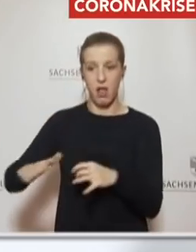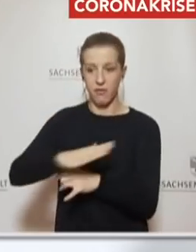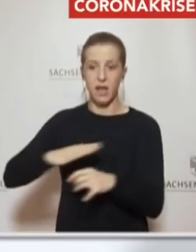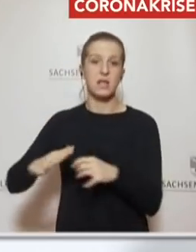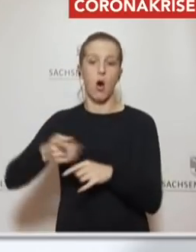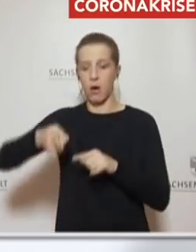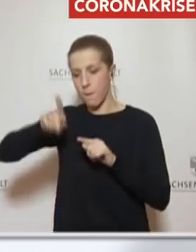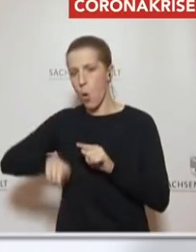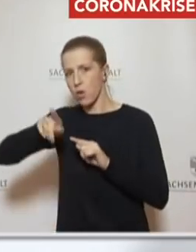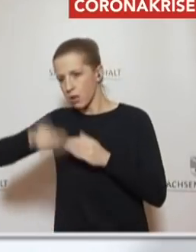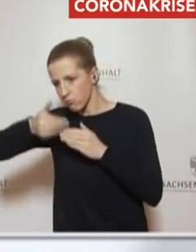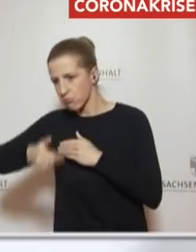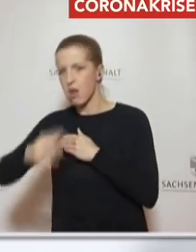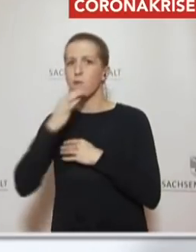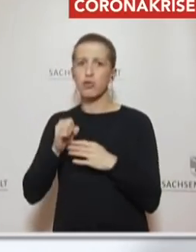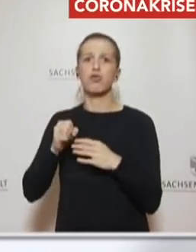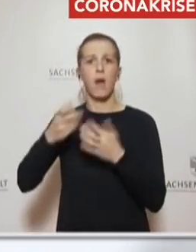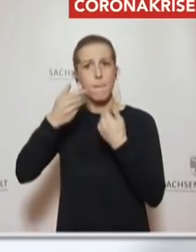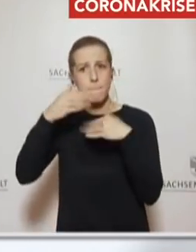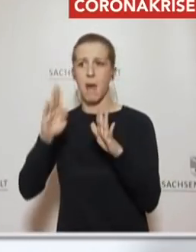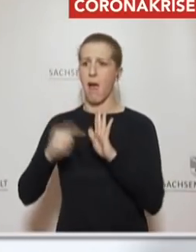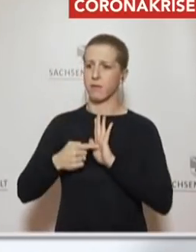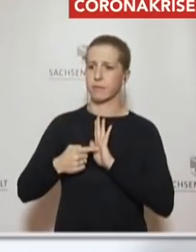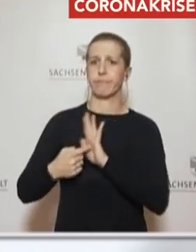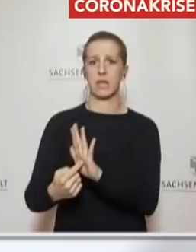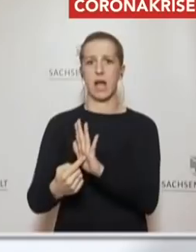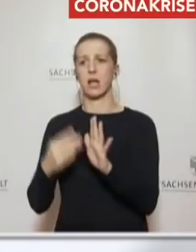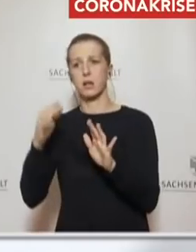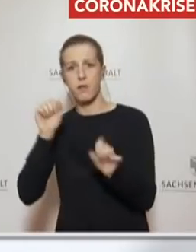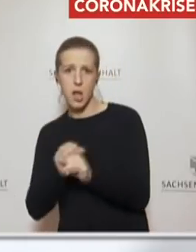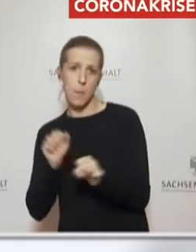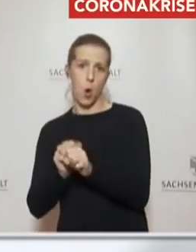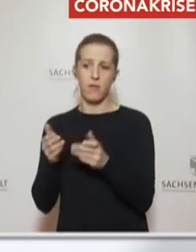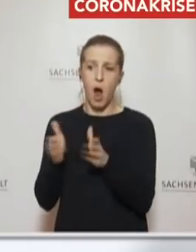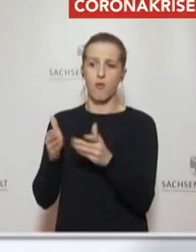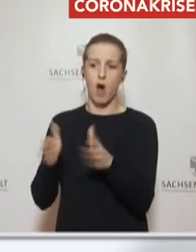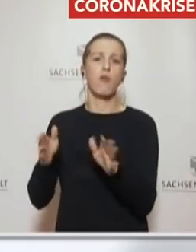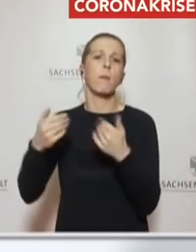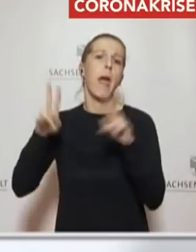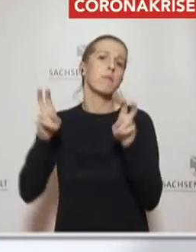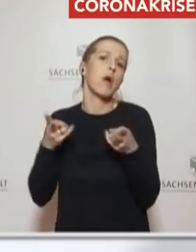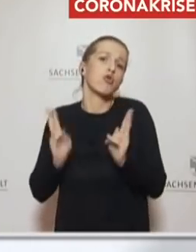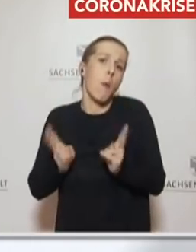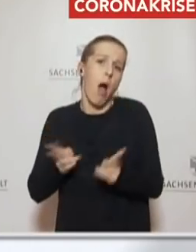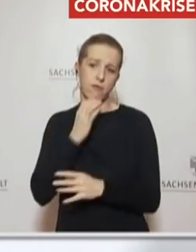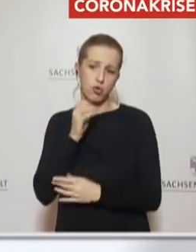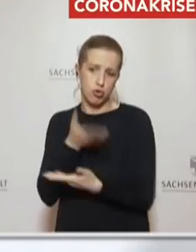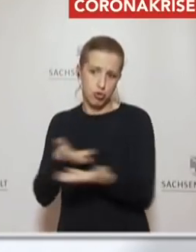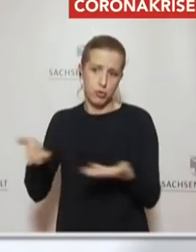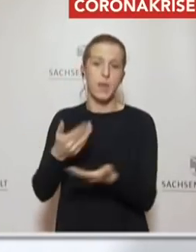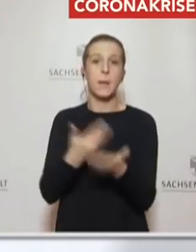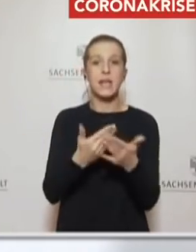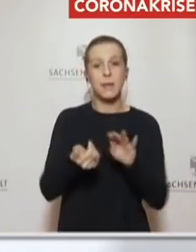und Monaten auch deutlichere Signale setzen wollen, dass es dort wieder ein Stück Normalität gibt. Und dafür brauchen wir die